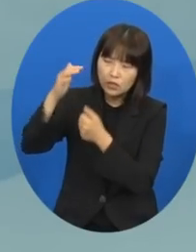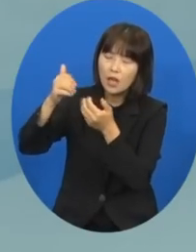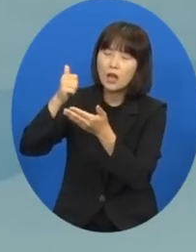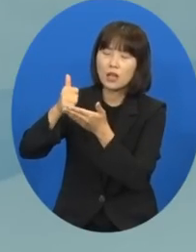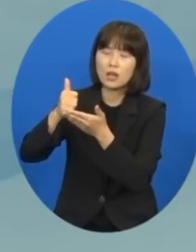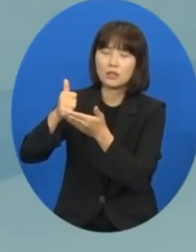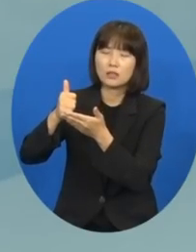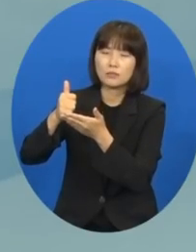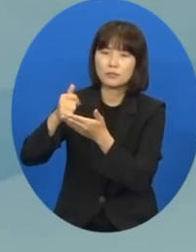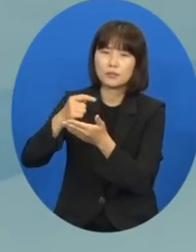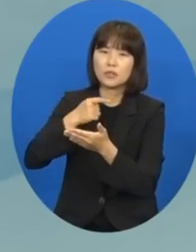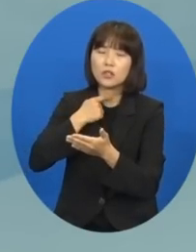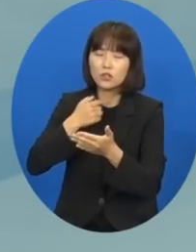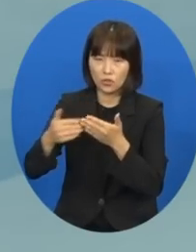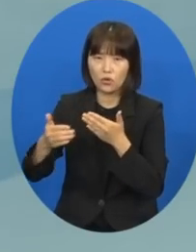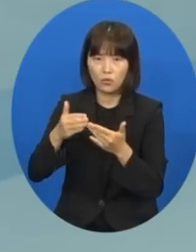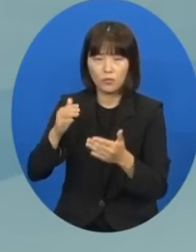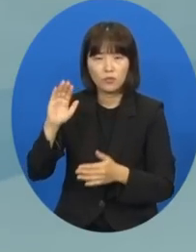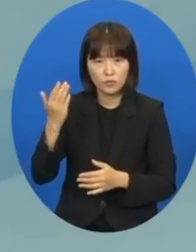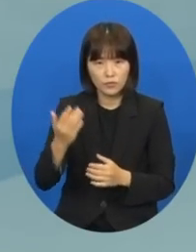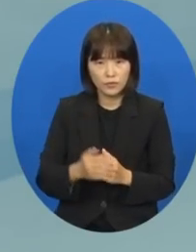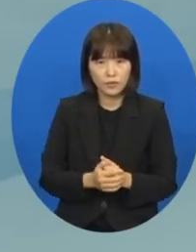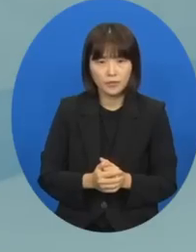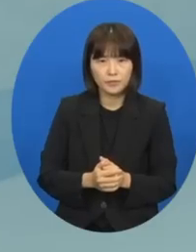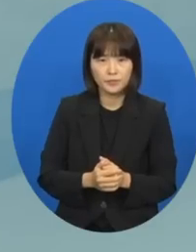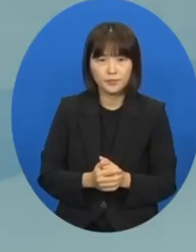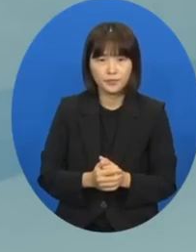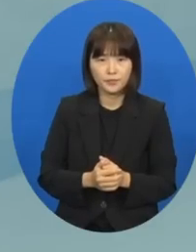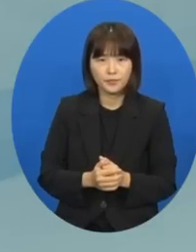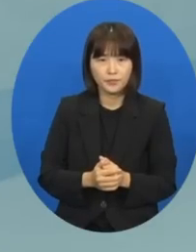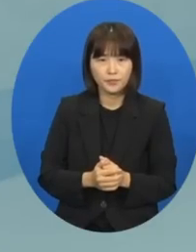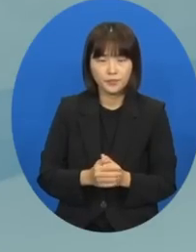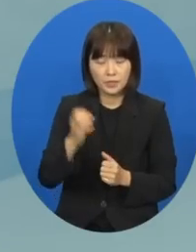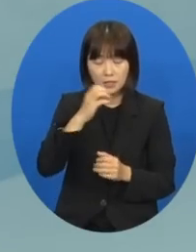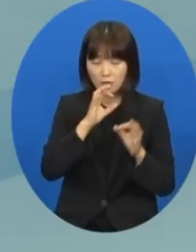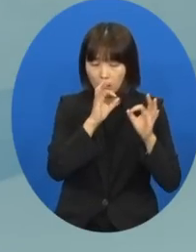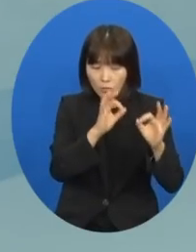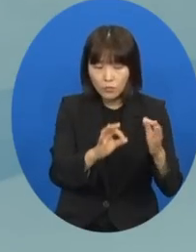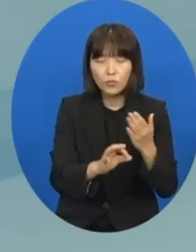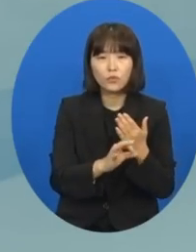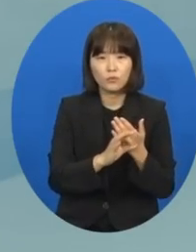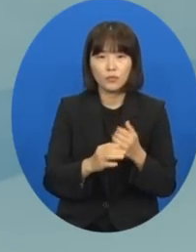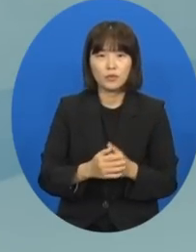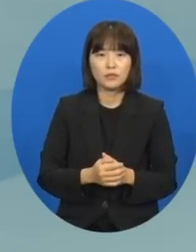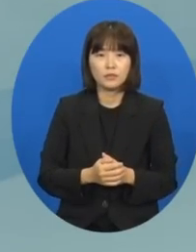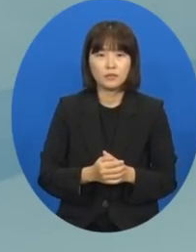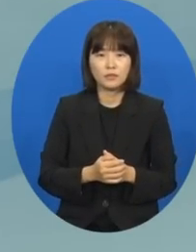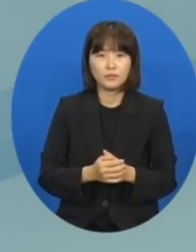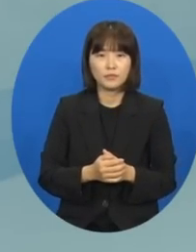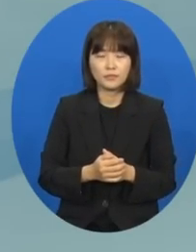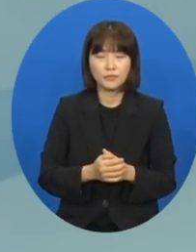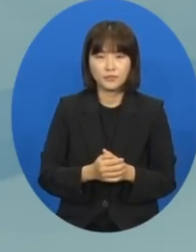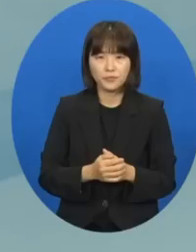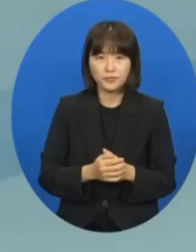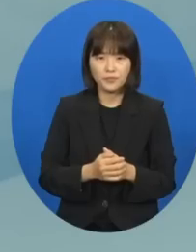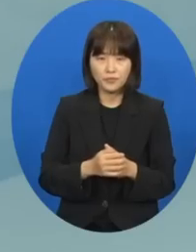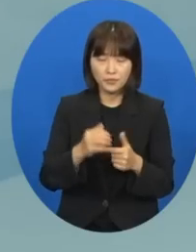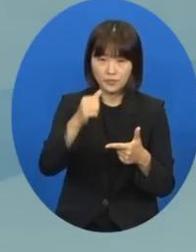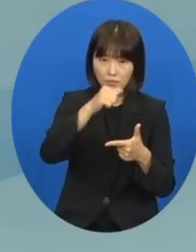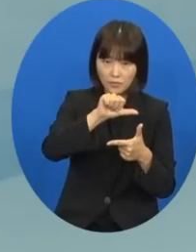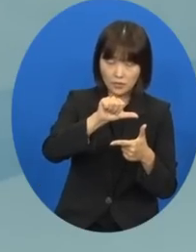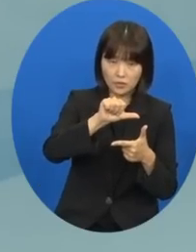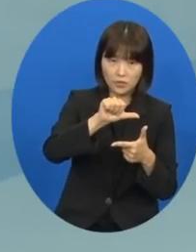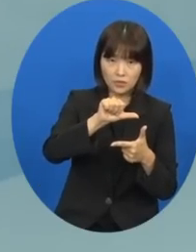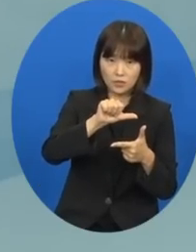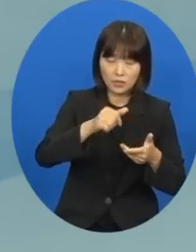하게 됩니다. 그래서 제가 이제 얼핏 보니까 사실은 그냥 이렇게 딱 보잖아요. 첫째는 자기가 이제 낳은 아들이고 둘째는